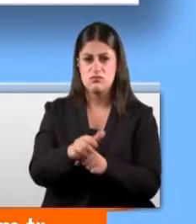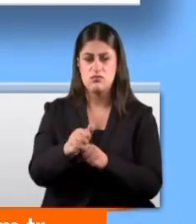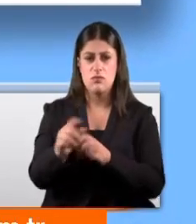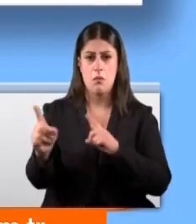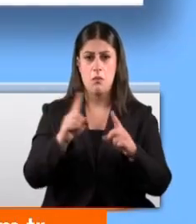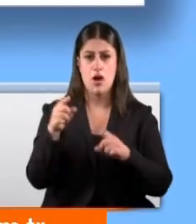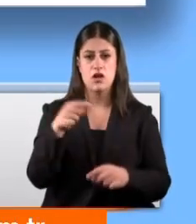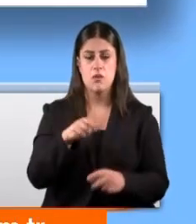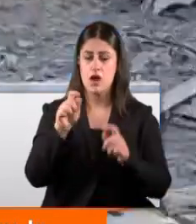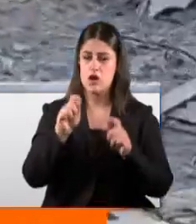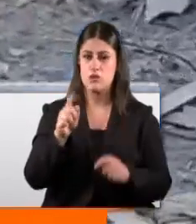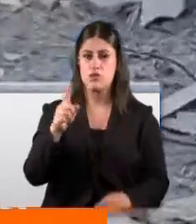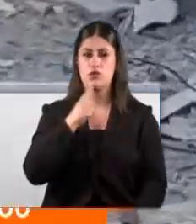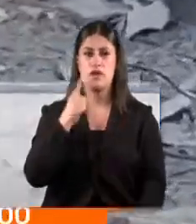önünde vereceksiniz dedi